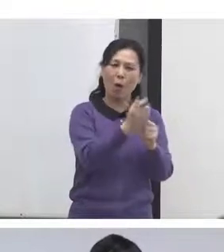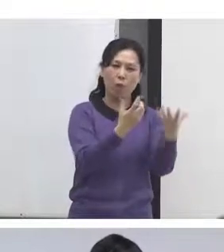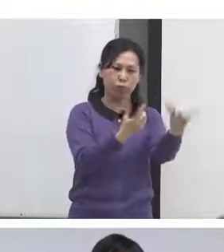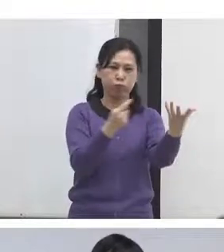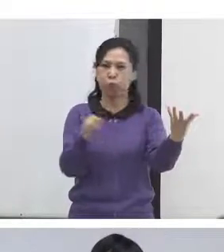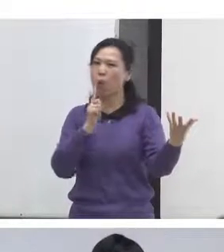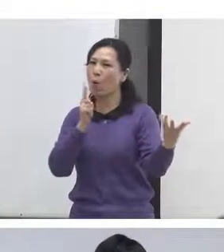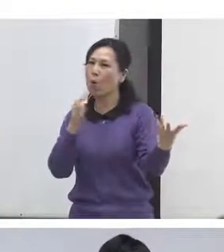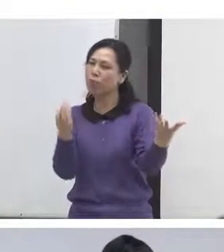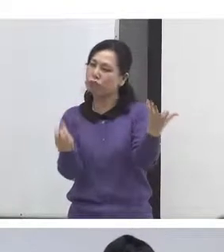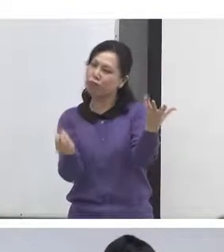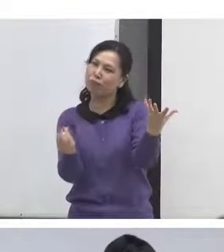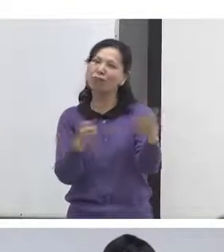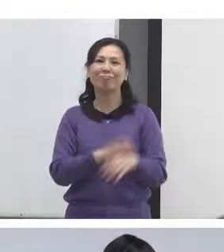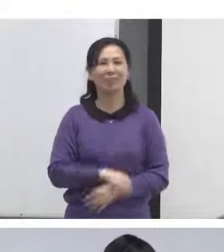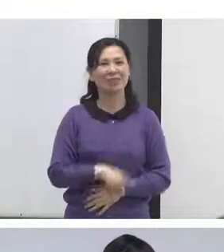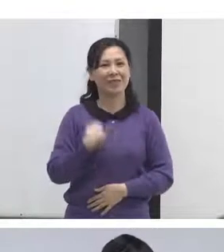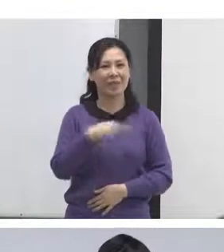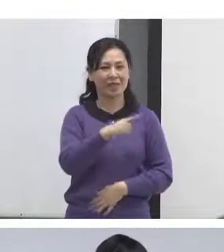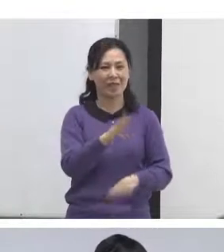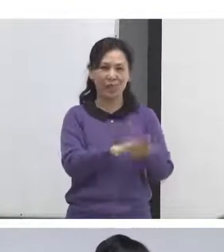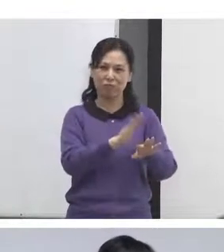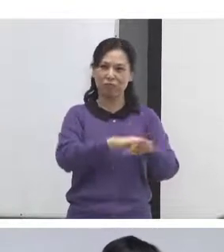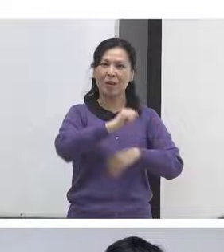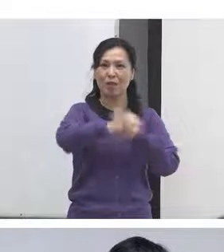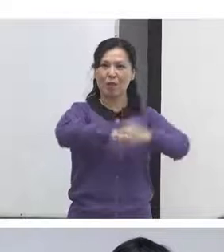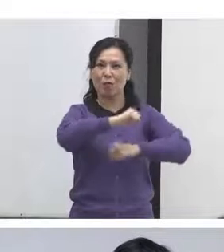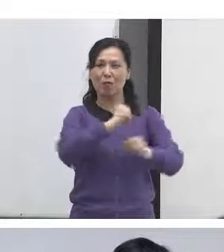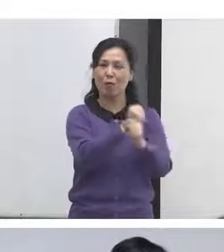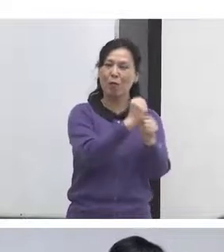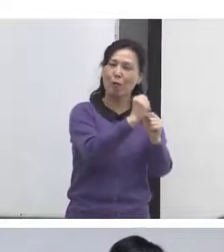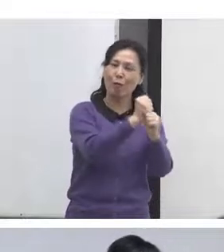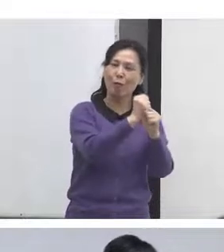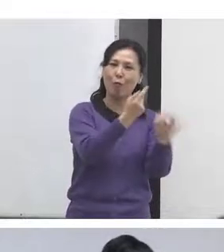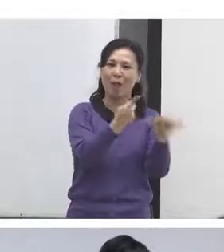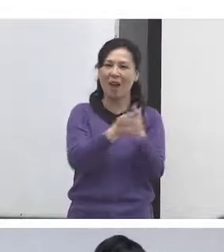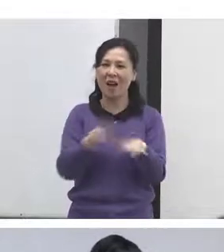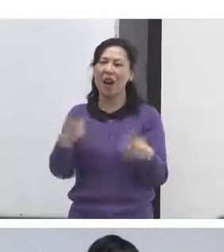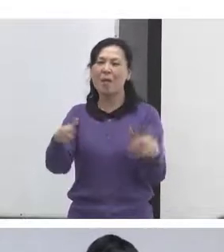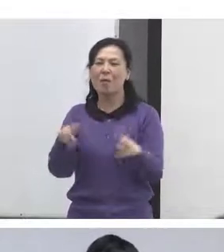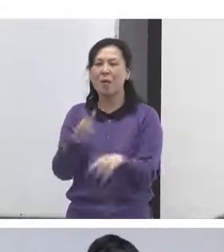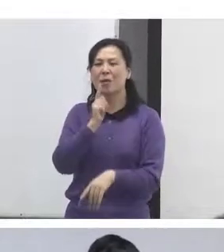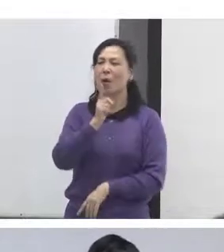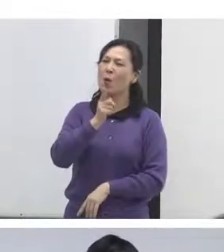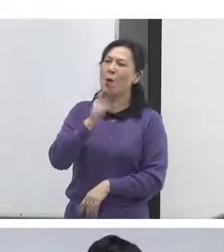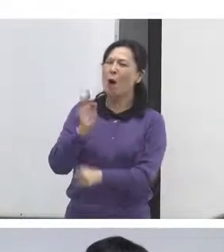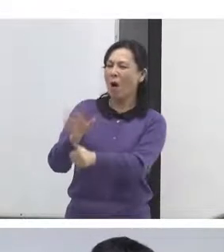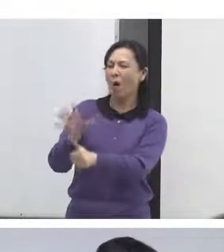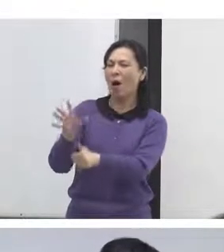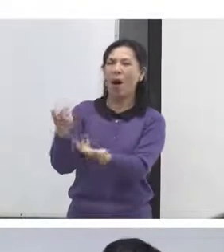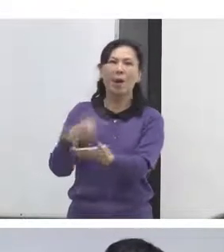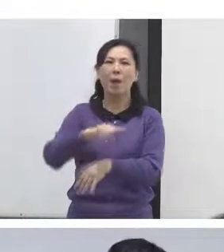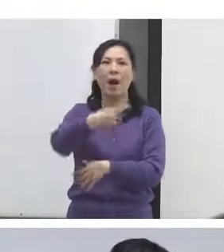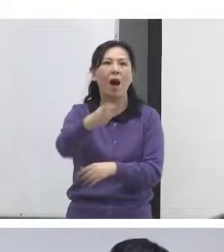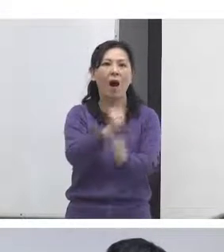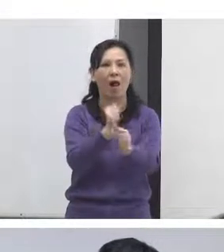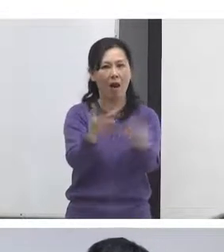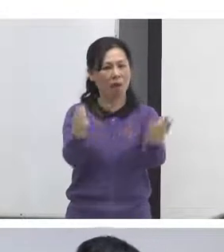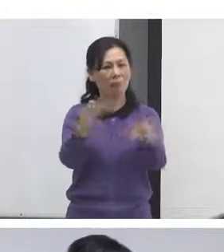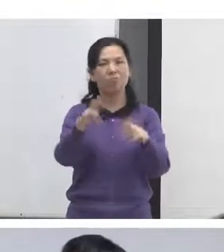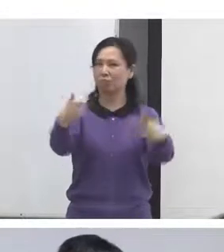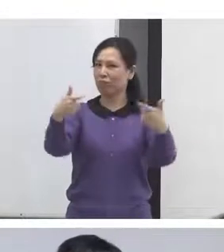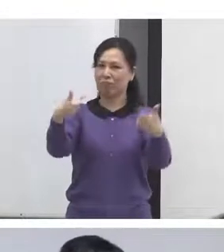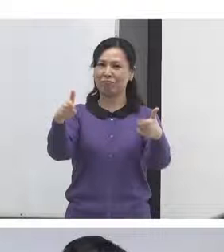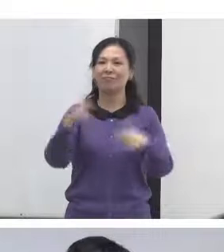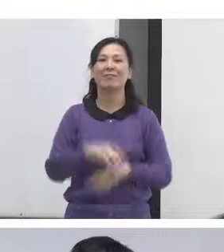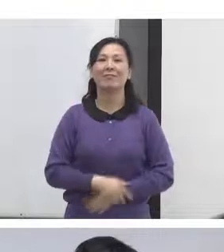会选择用动手做事的来解决问题的，而不是说大家用说的去责骂，然后但是可能没有后续的行动。那我自己